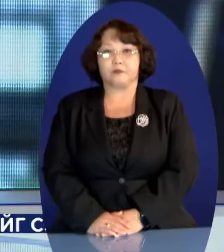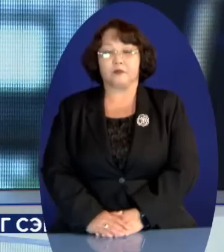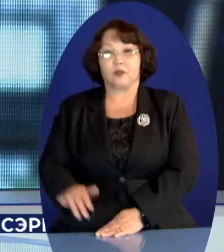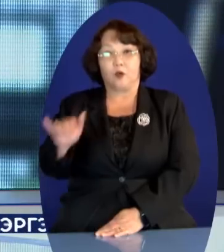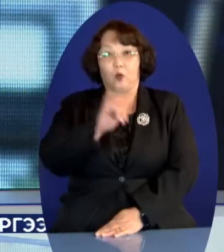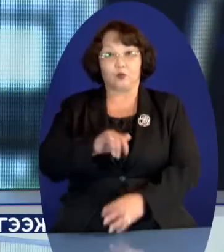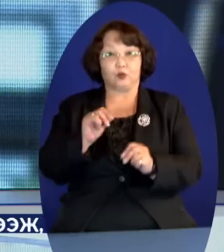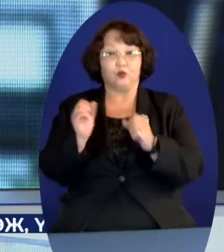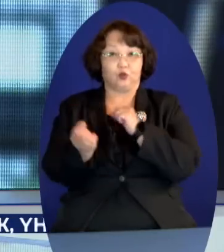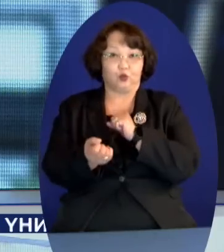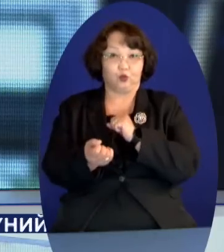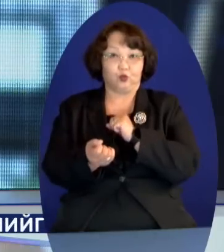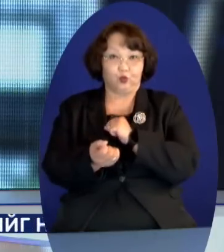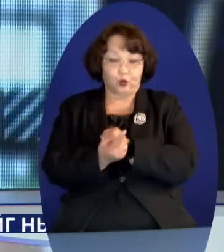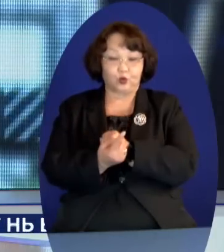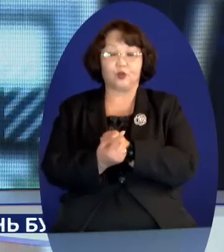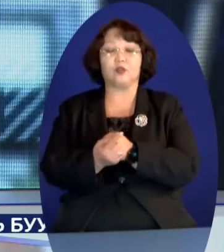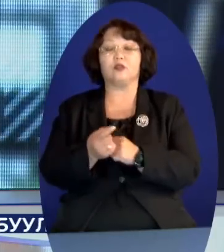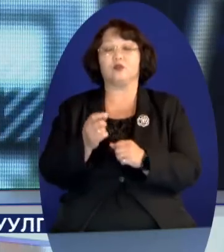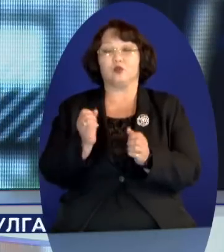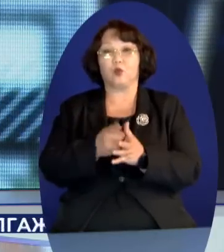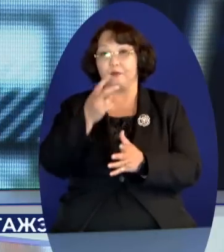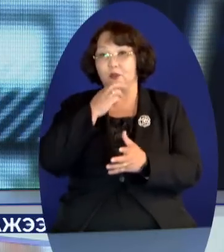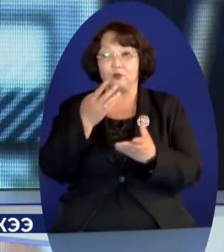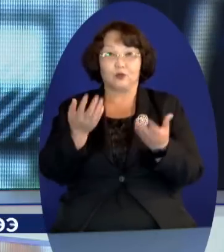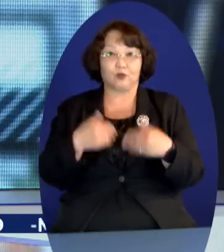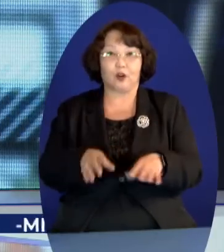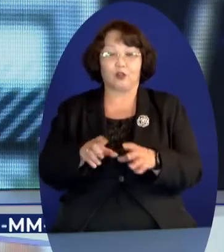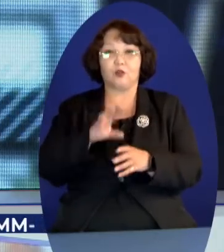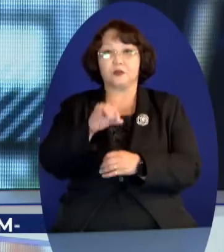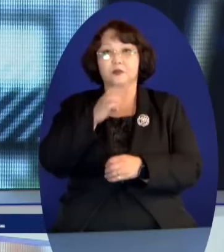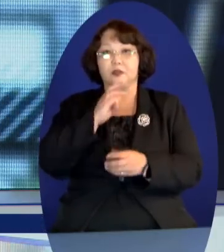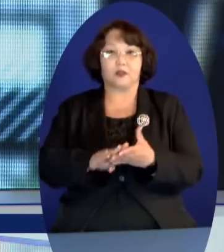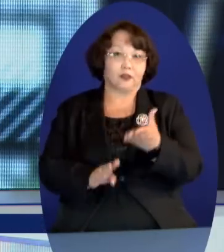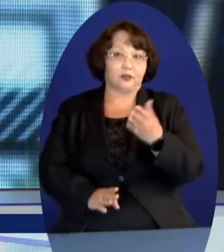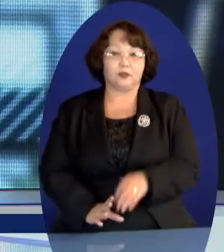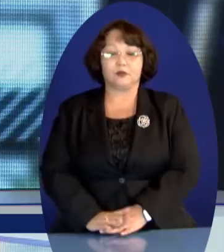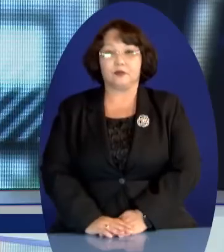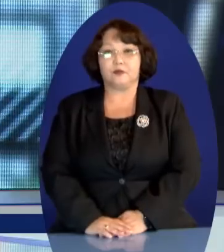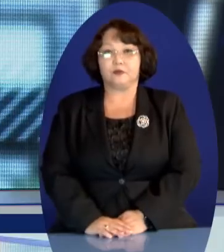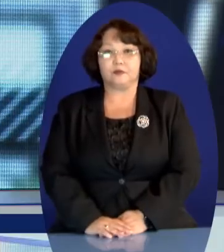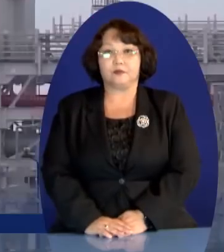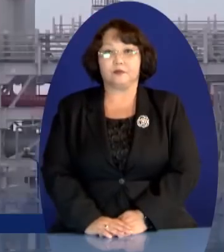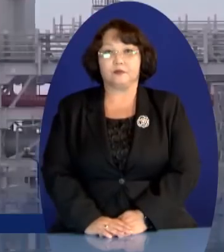Улсын хорон дусан онцлог үйл явдлын мэдээ мэдээллийг хүргэлээ. Тун удахгүй олон улсын мэдээллийг тоомж ариун чимэг танилцуулна.